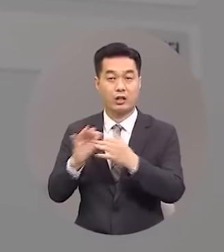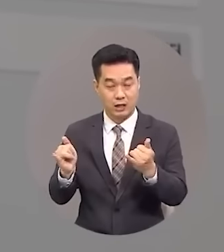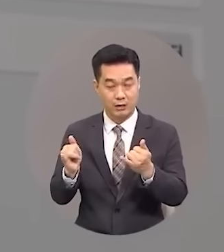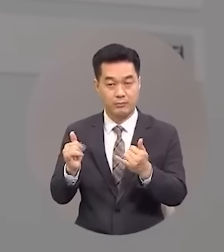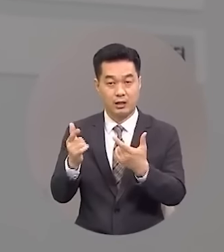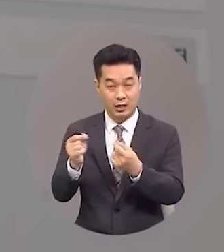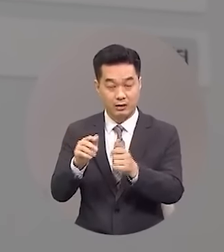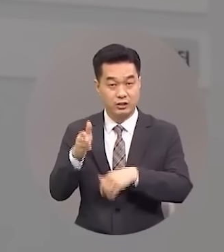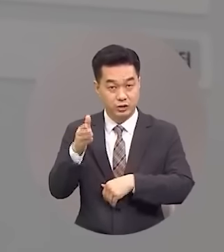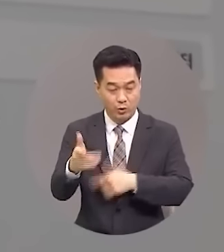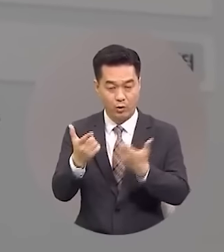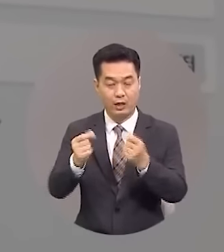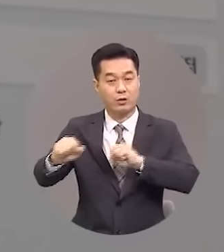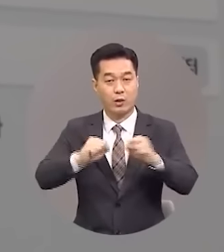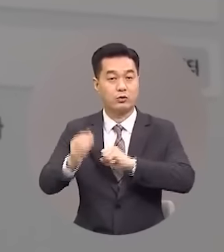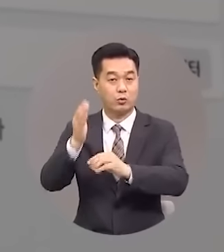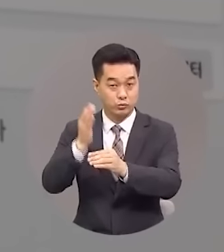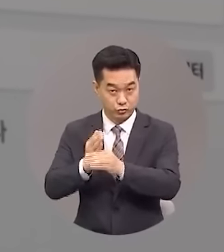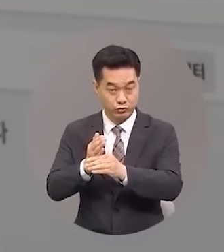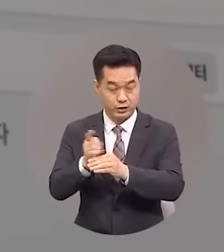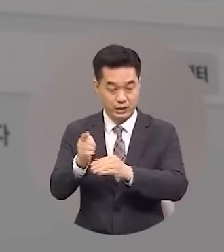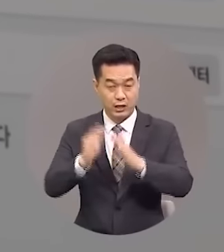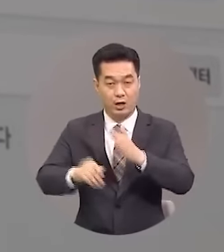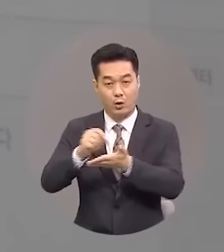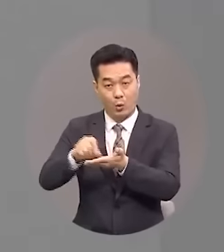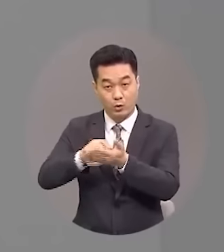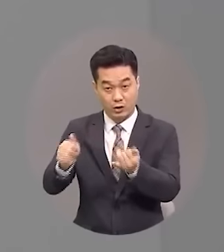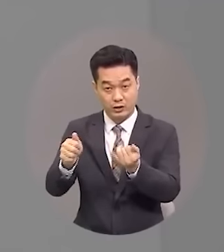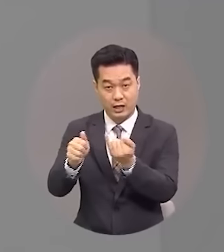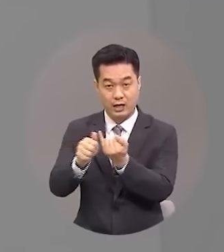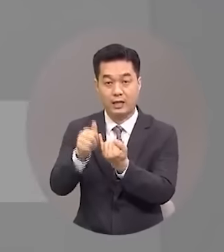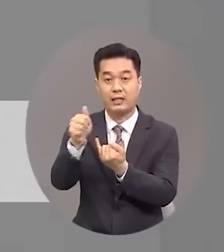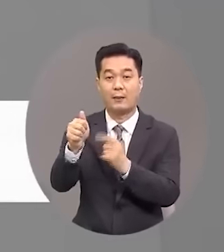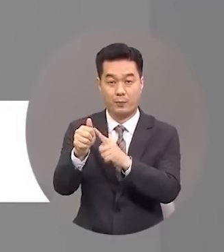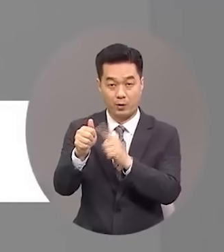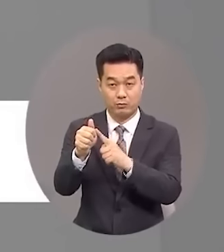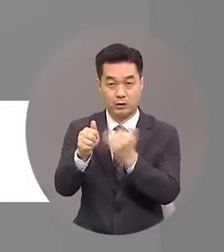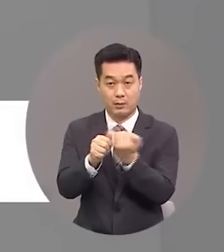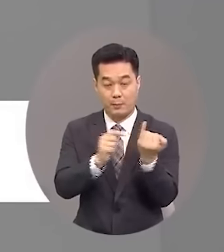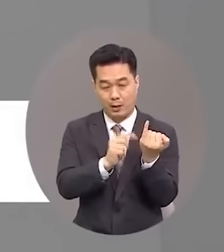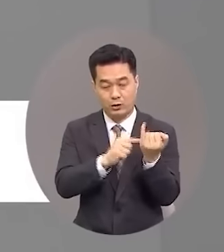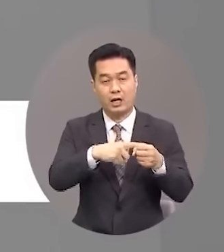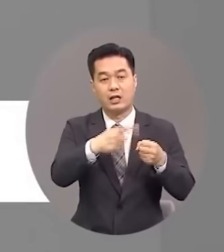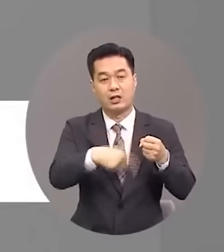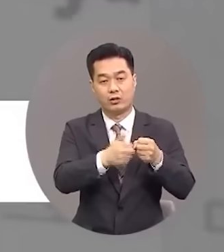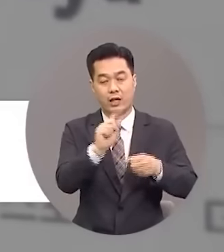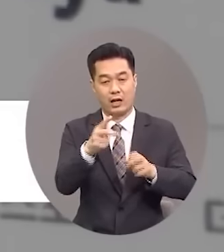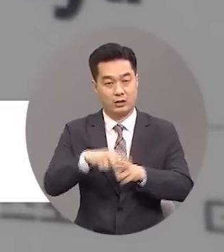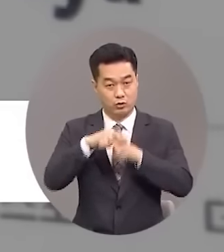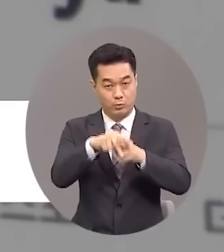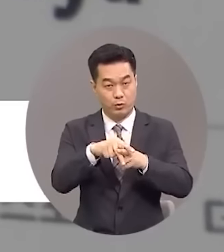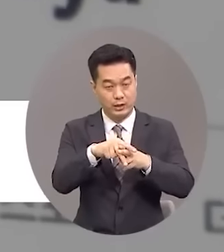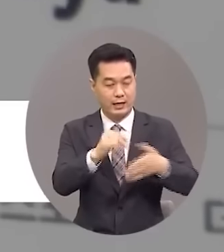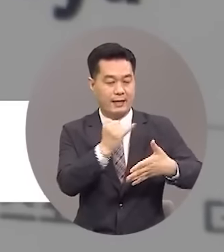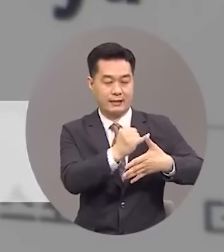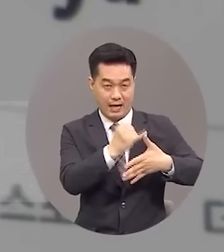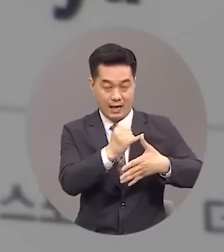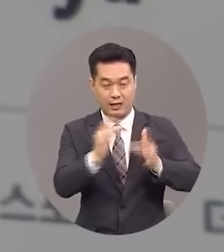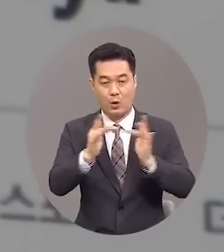같은 전공에 같은 활동을 하고 있는이 공자의 남편 자신의 배우자가 1년간 한 후보자 딸에 온라인 과외